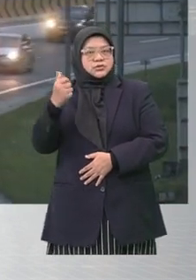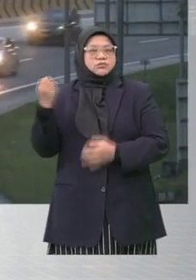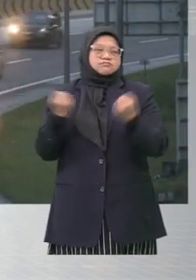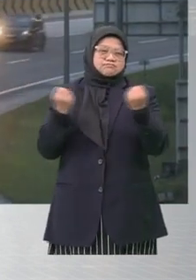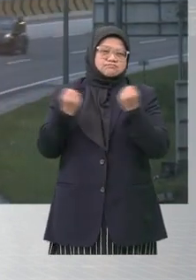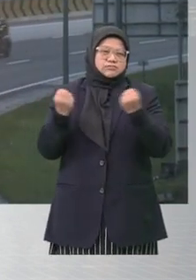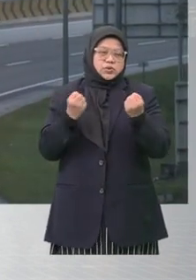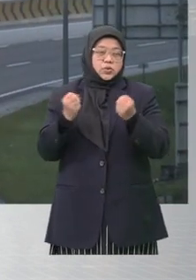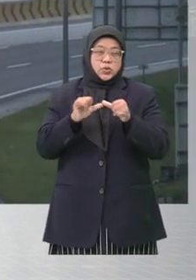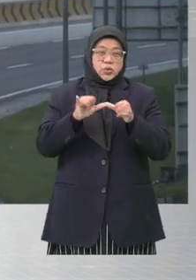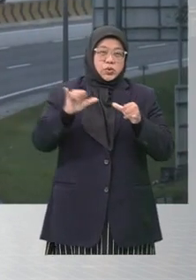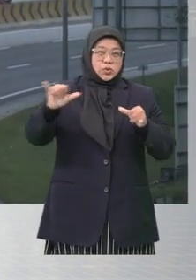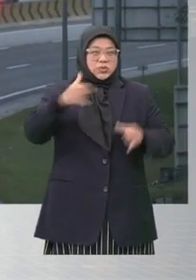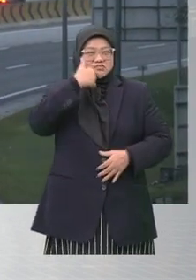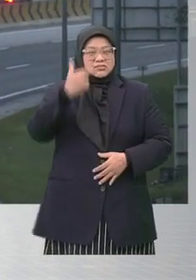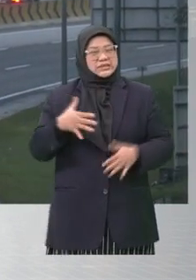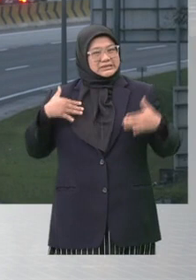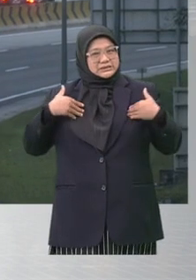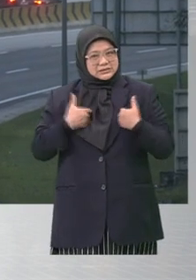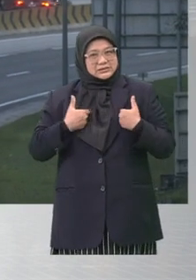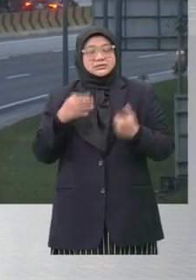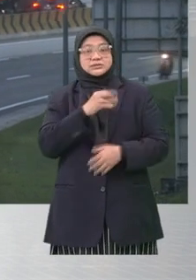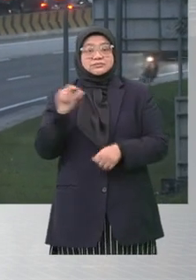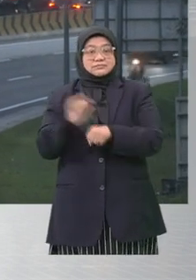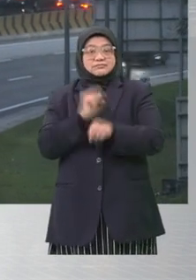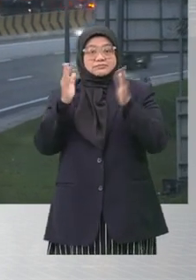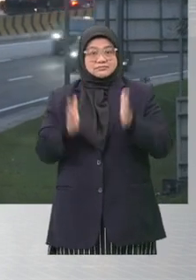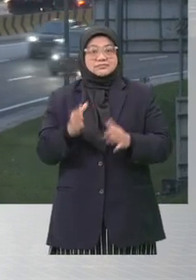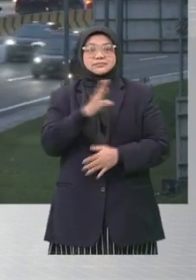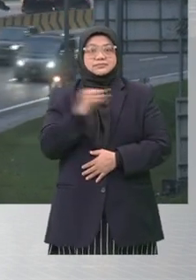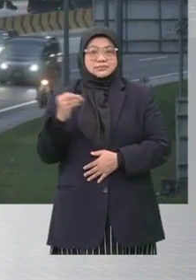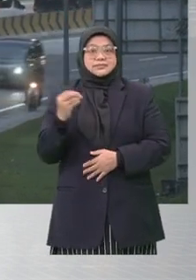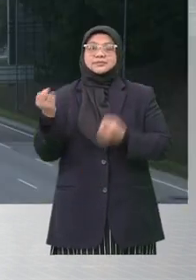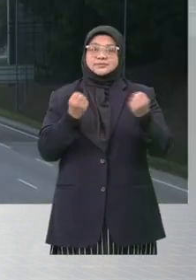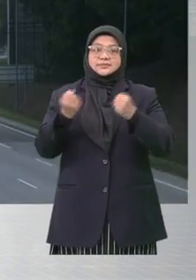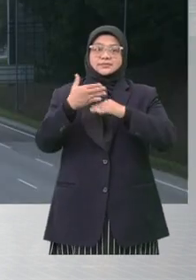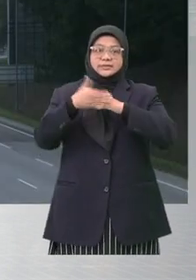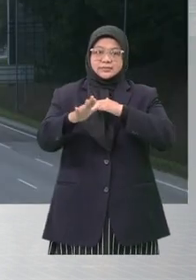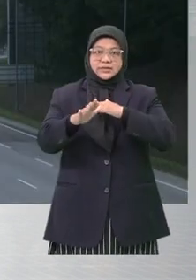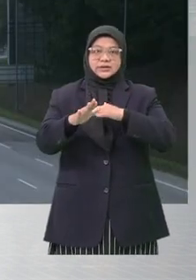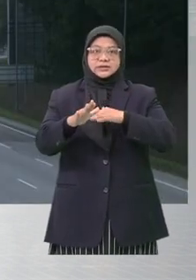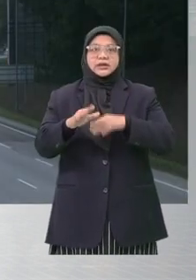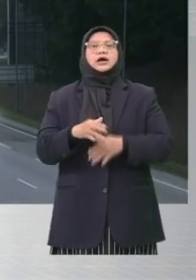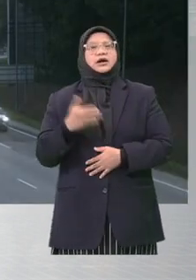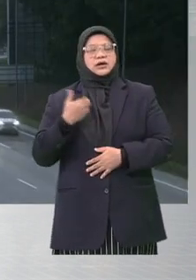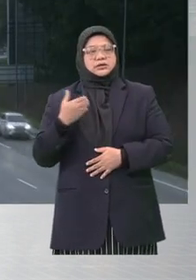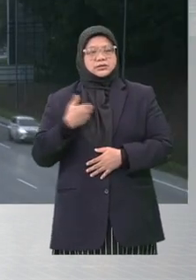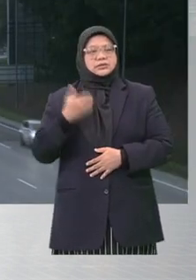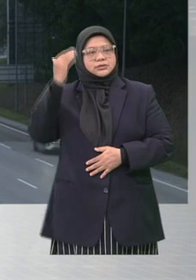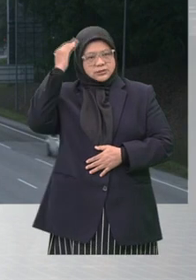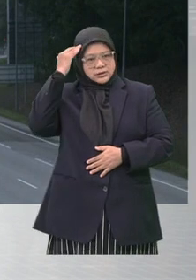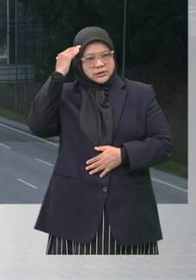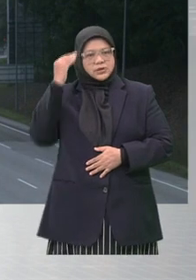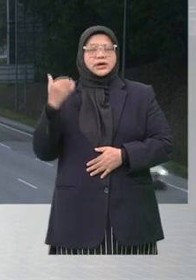jarak yang lama ni penat. Dan bagi pengguna yang ingin memulakan perjalanan selepas tempoh masa itu, percuma pastikan juga